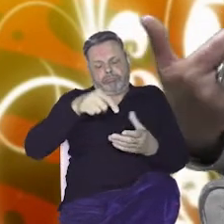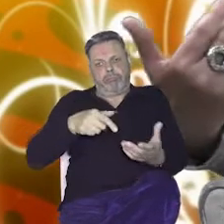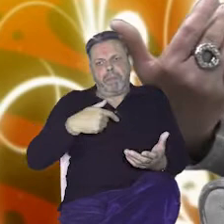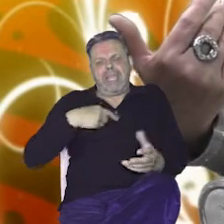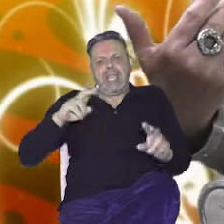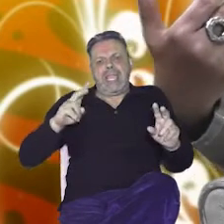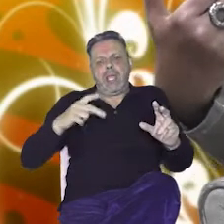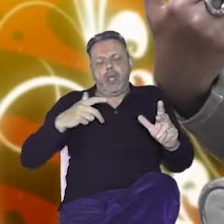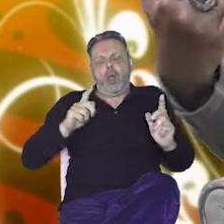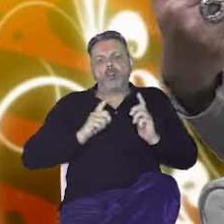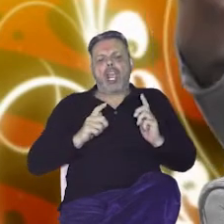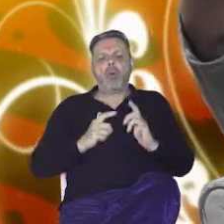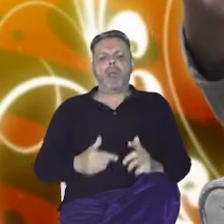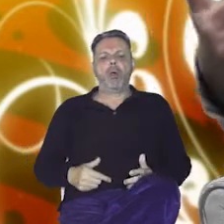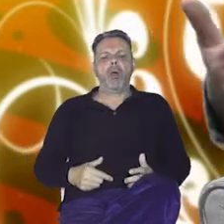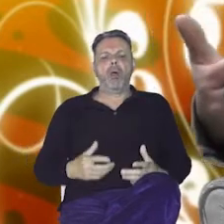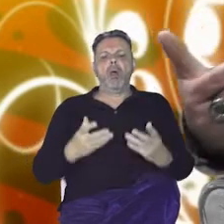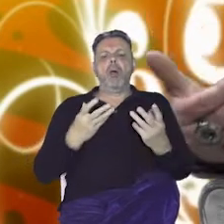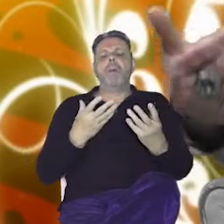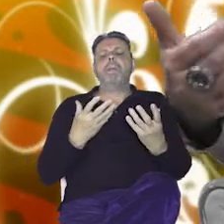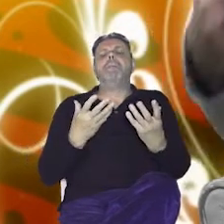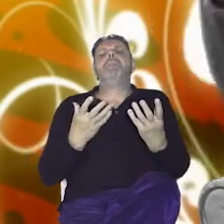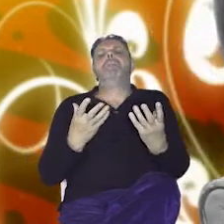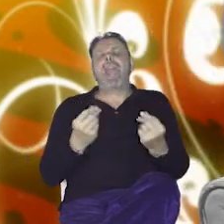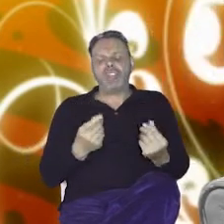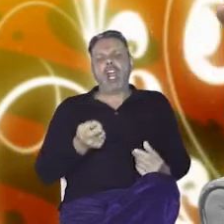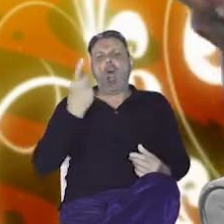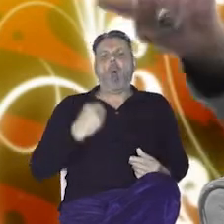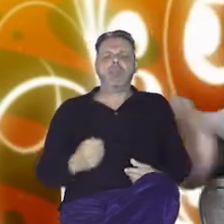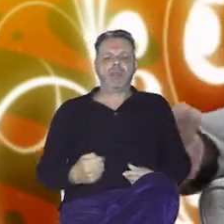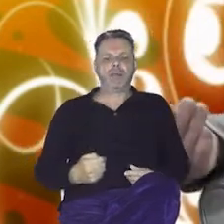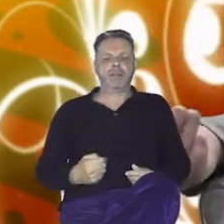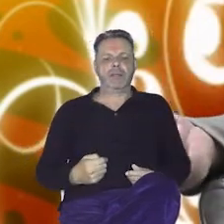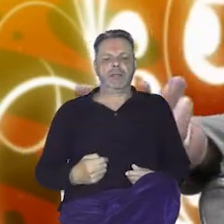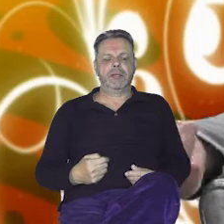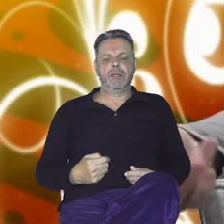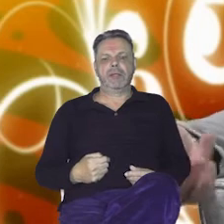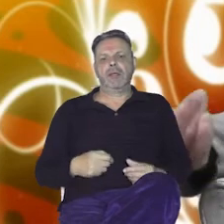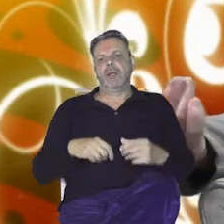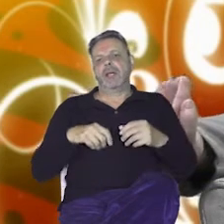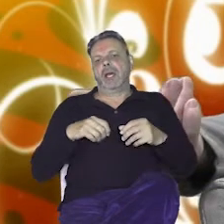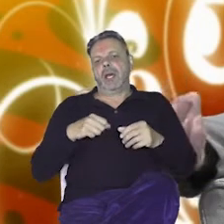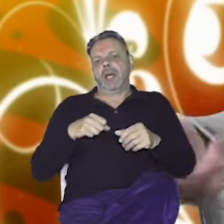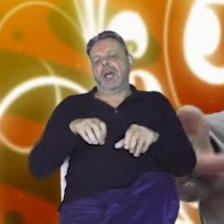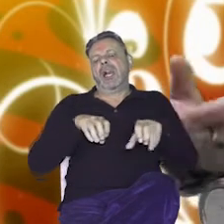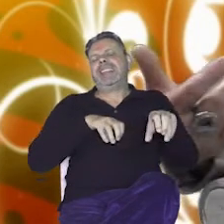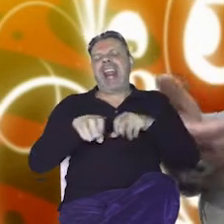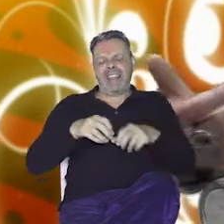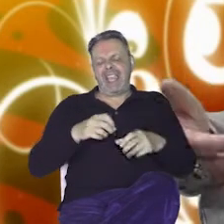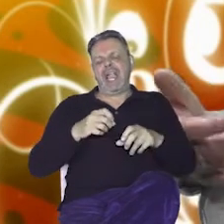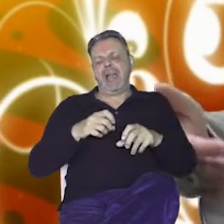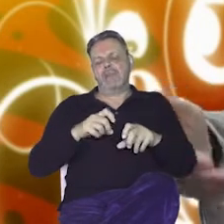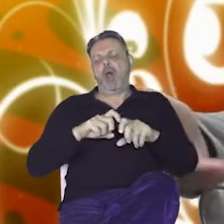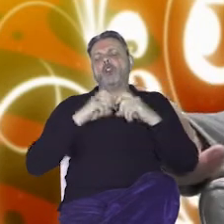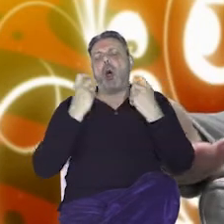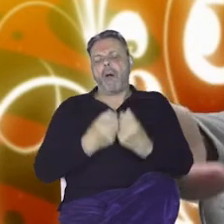da očekujemo puno previše od djelatnika domova za starije osobe, a oni